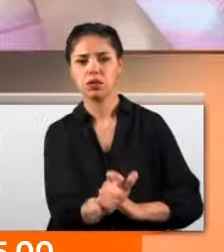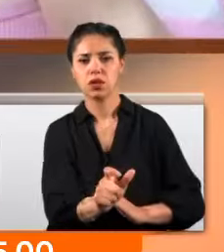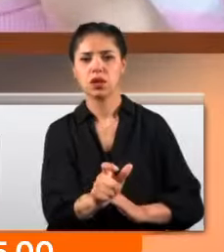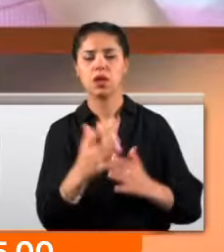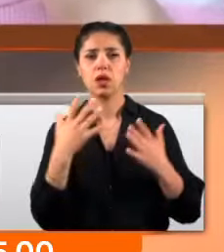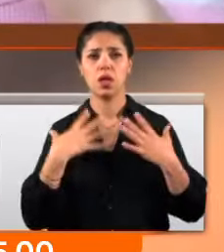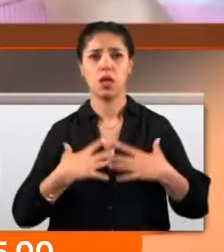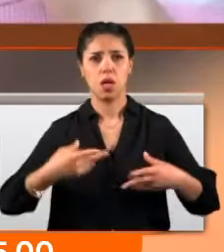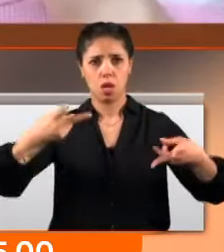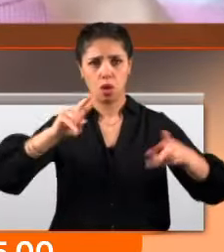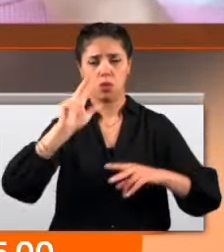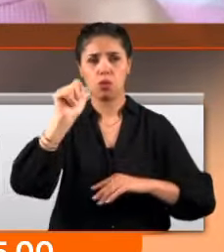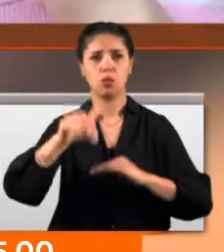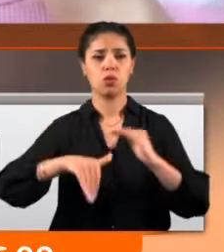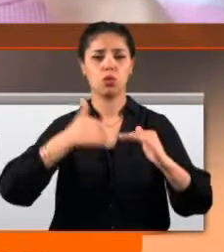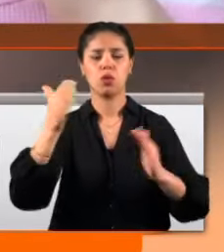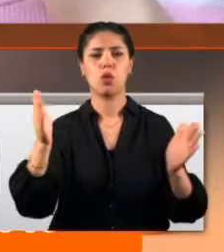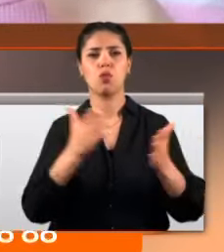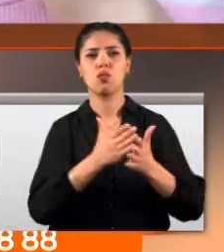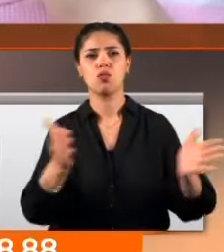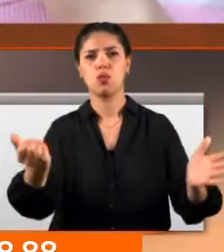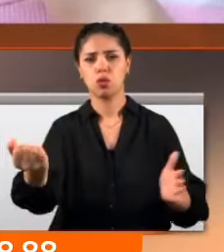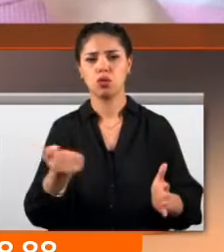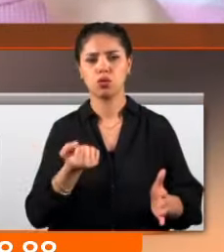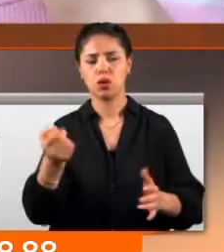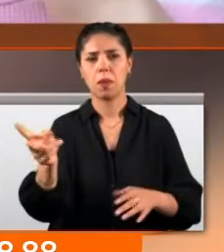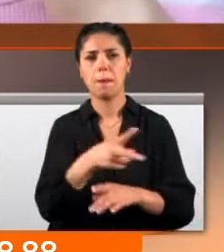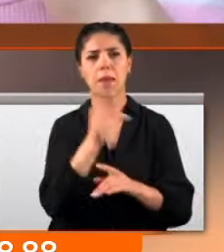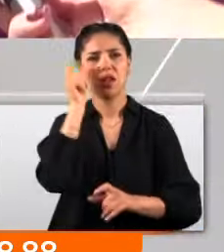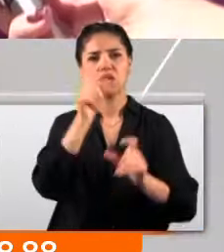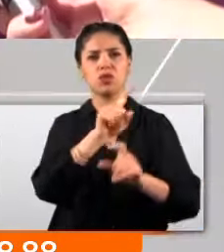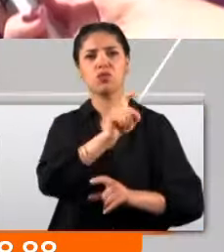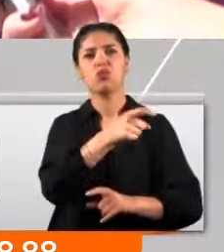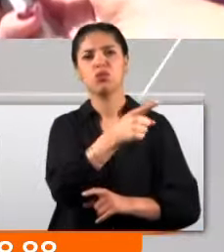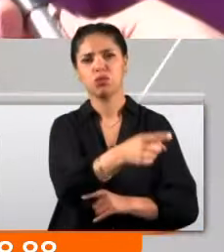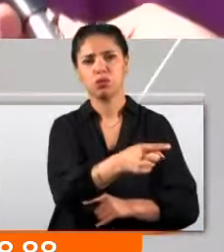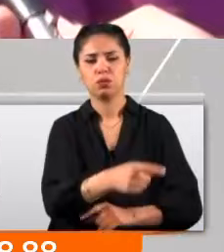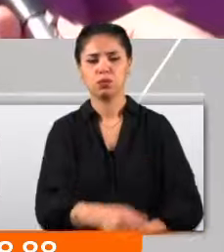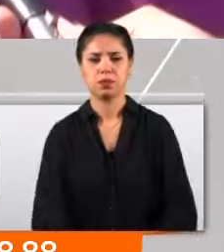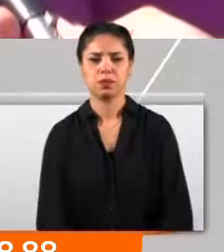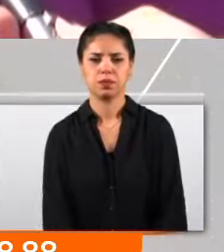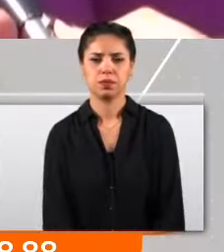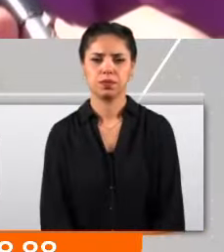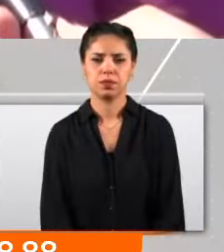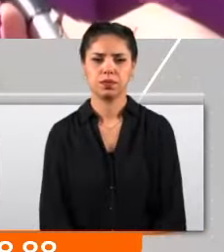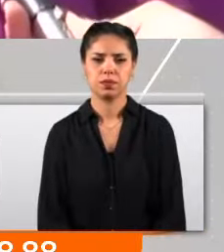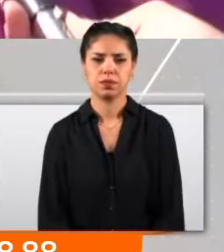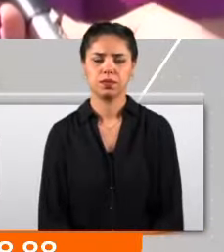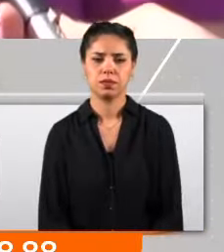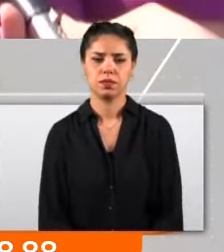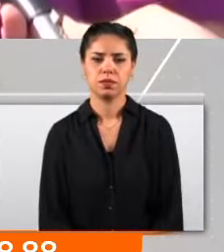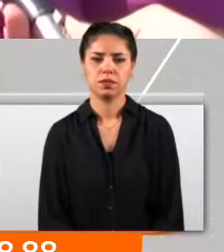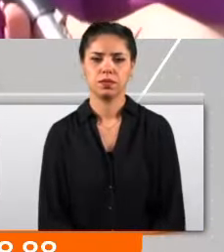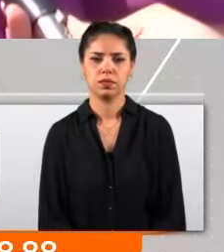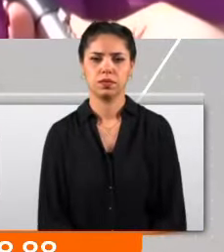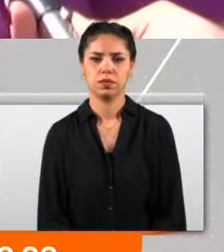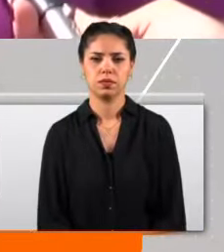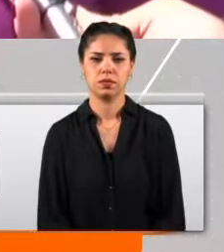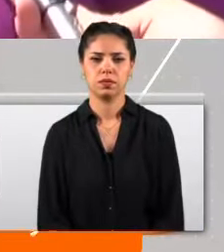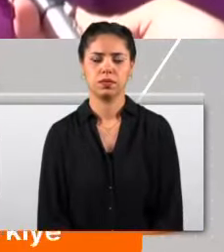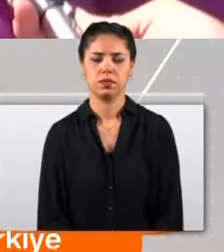cesedi 3 gün sonra Büyükçekmece'de balıkçılar tarafından bulundu. Herkesi aradım. Ben feryat ettim karakolda. Benim